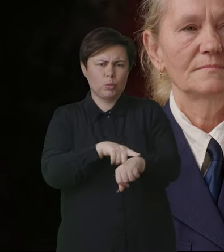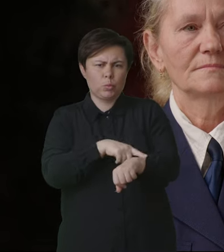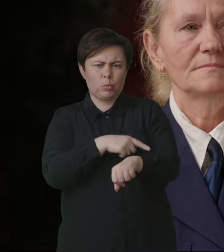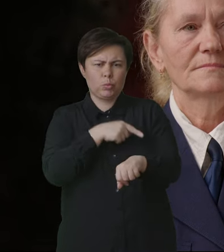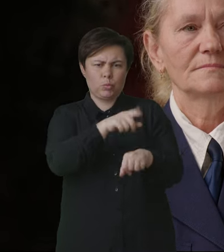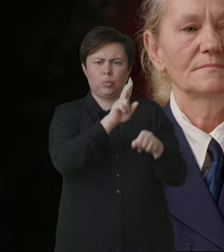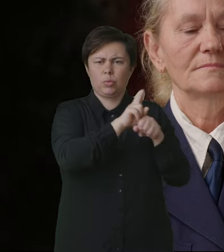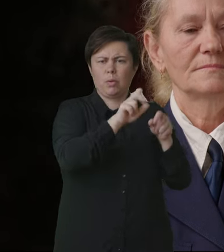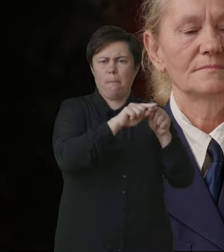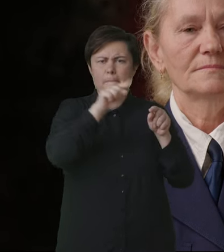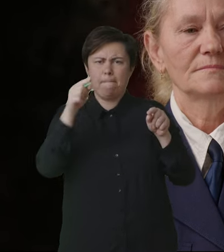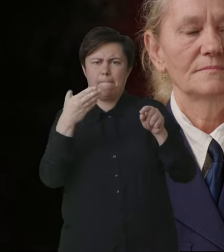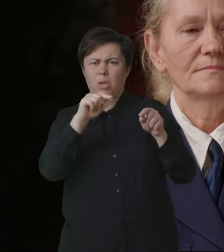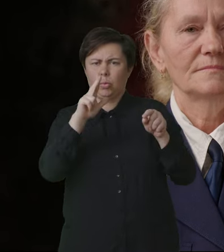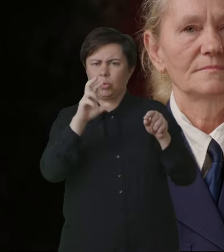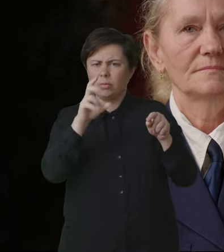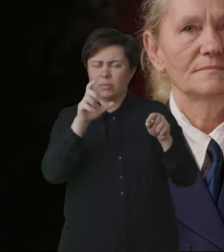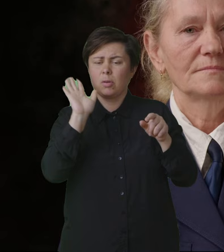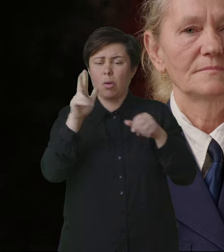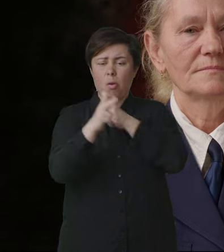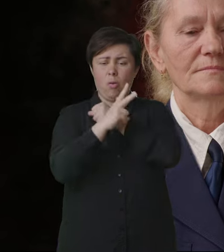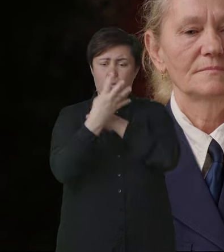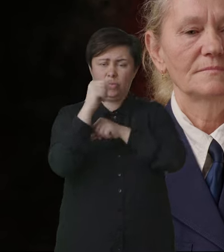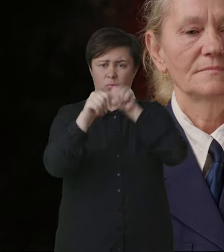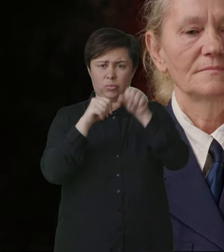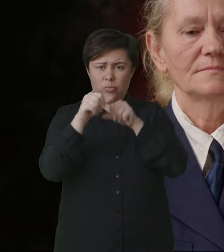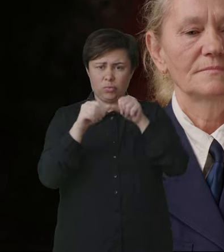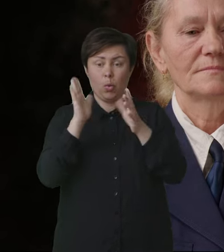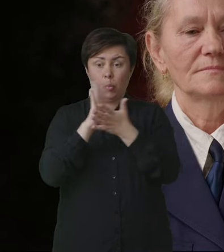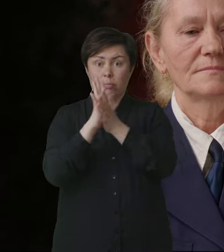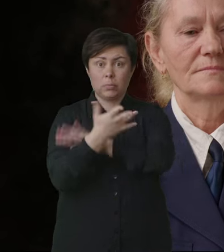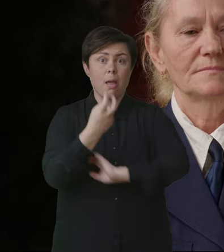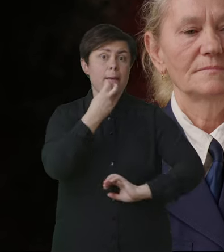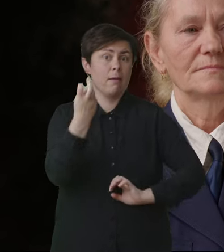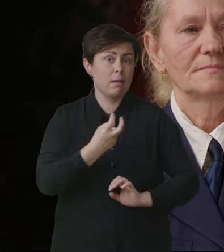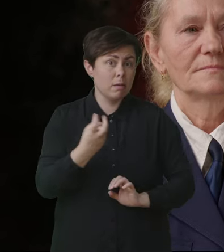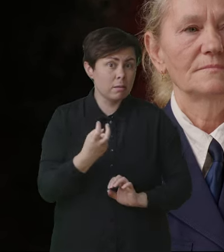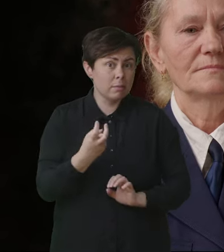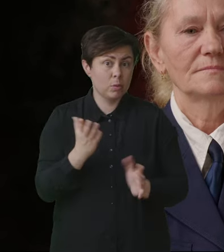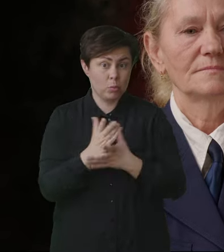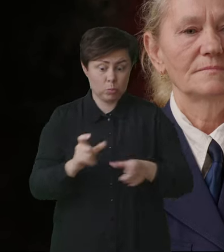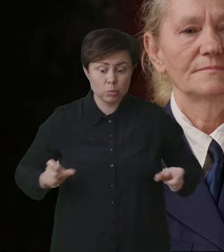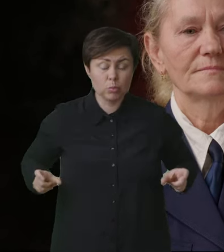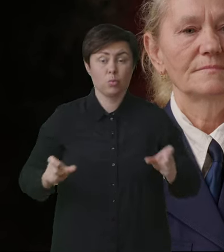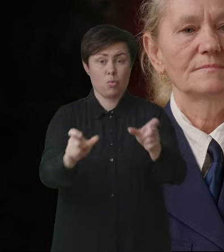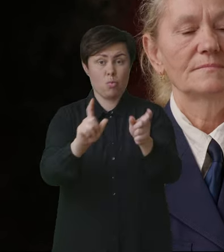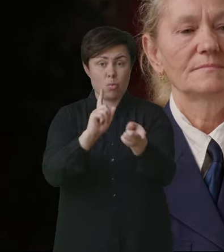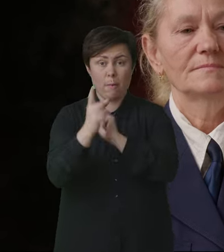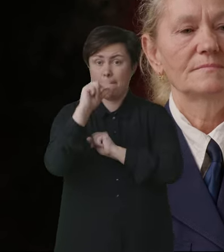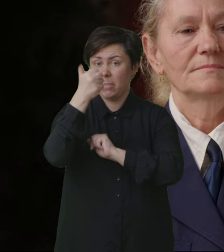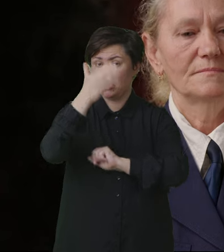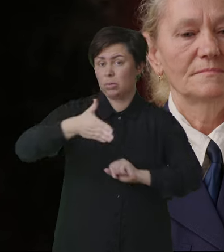Legnica, z Miłkowic, ale kiedy już w 84 nastawił pociąg elektryczny, który właśnie był pierwszym